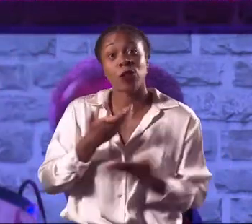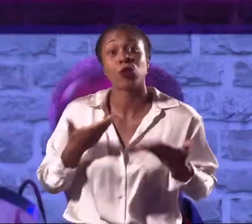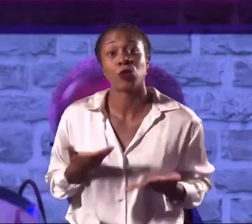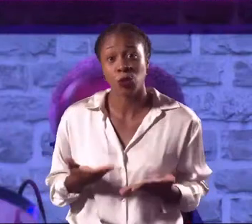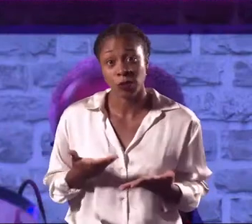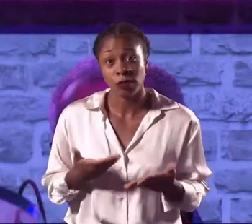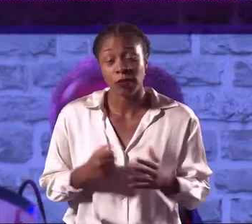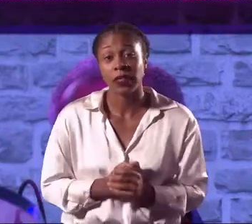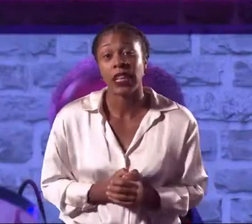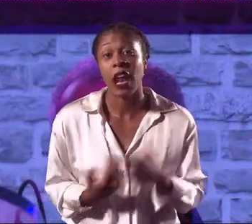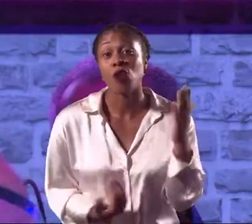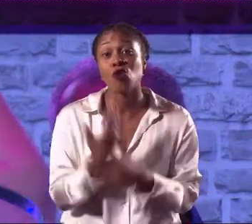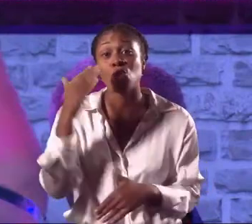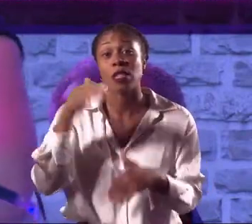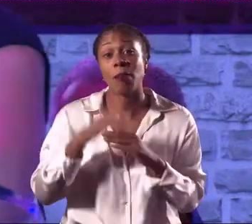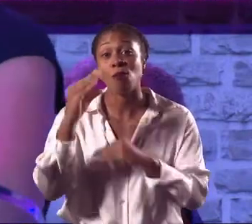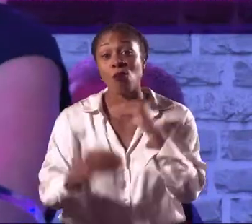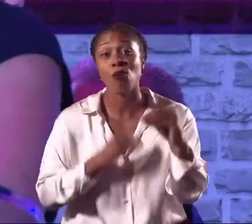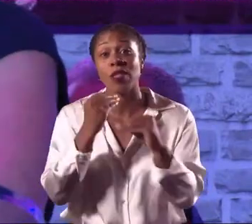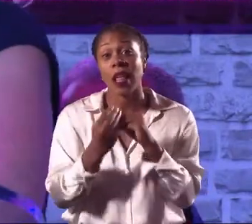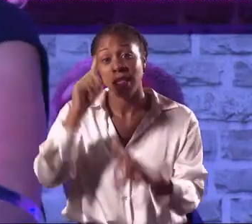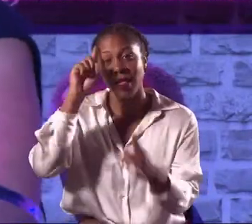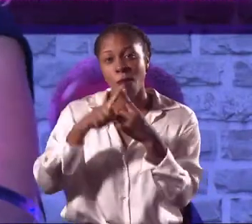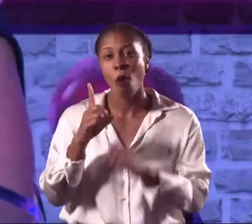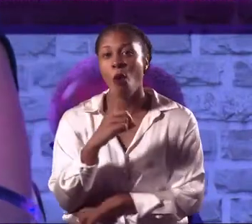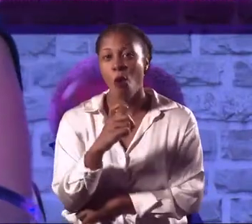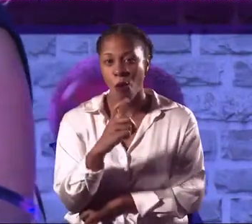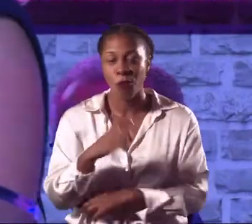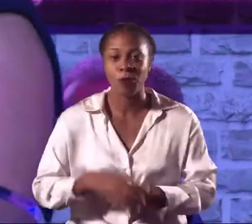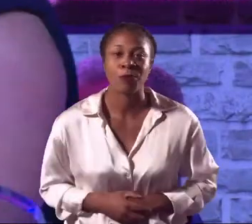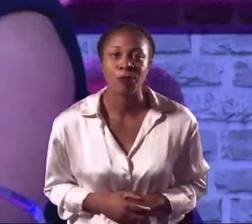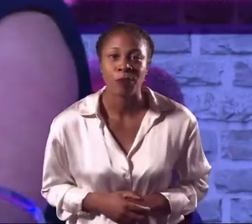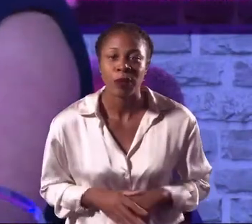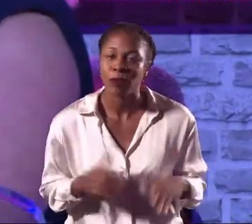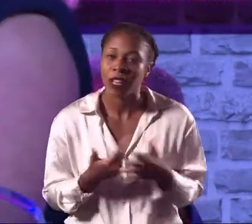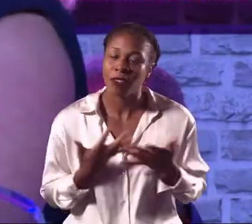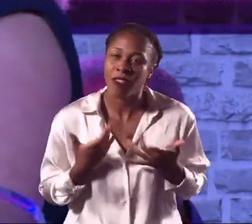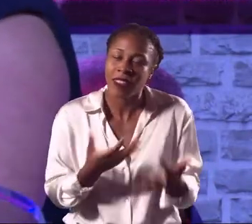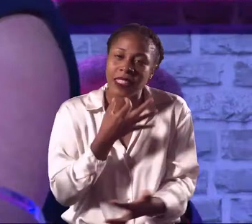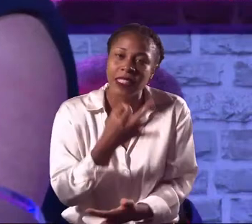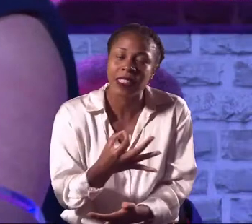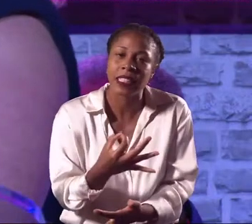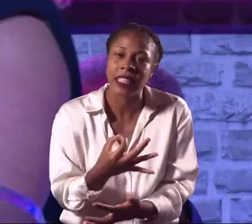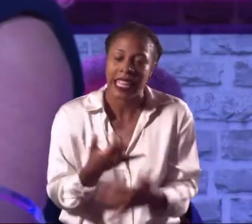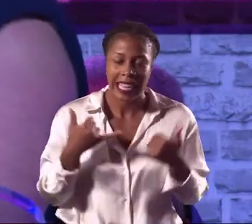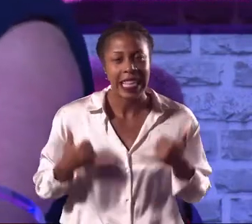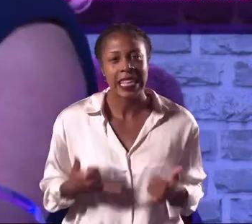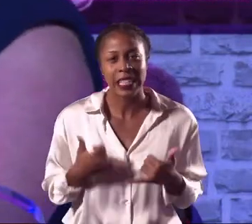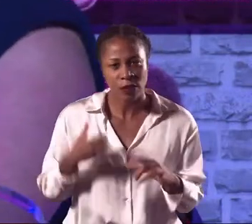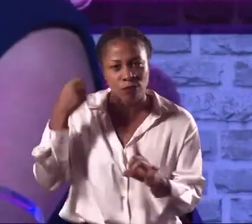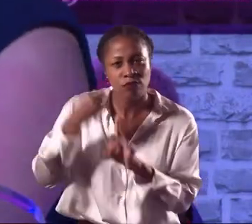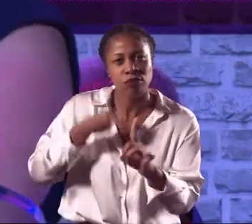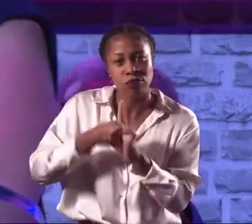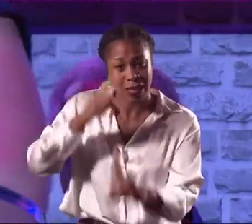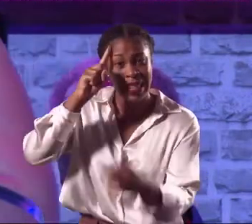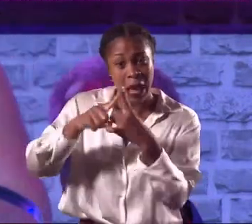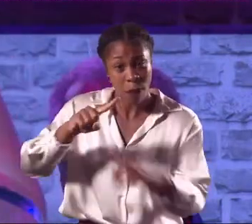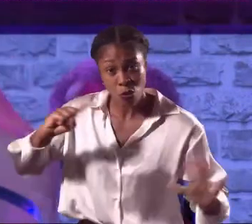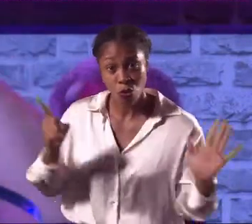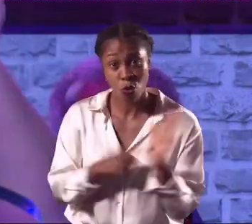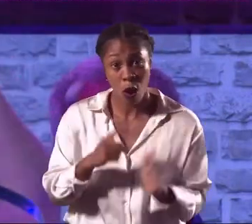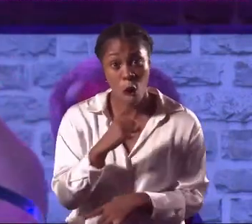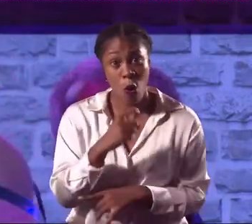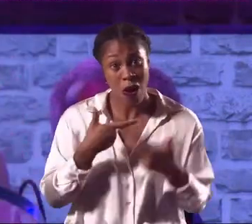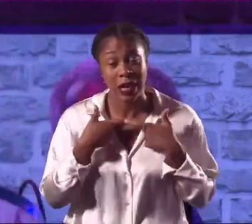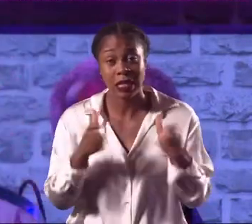mondiale du droit à l'eau, je voudrais commencer par vous dire à quel point la lutte qui est menée ici pour le droit à l'eau est